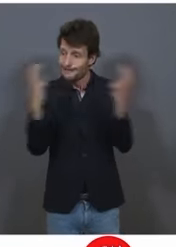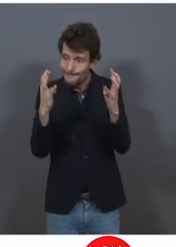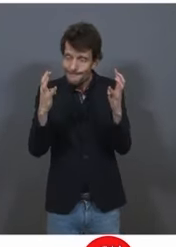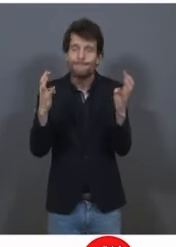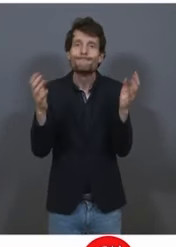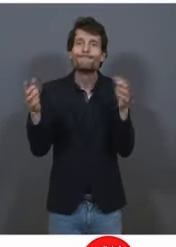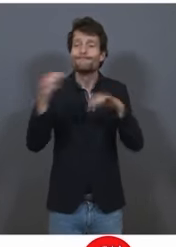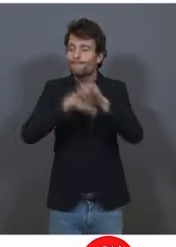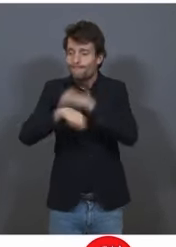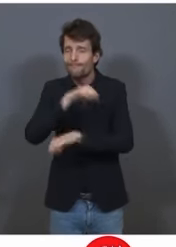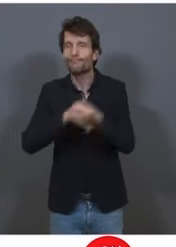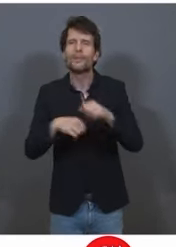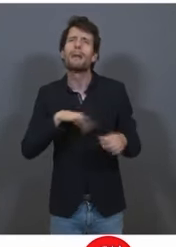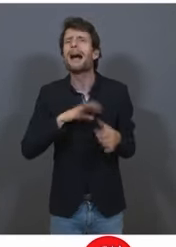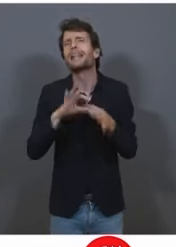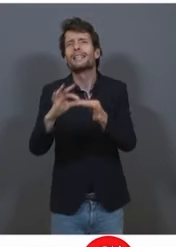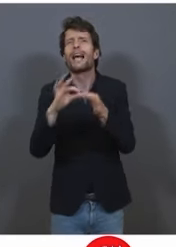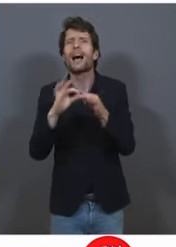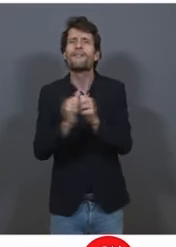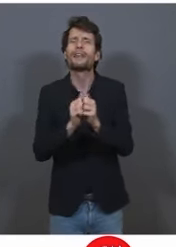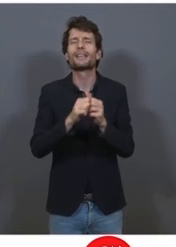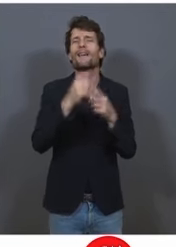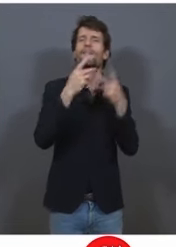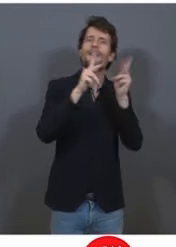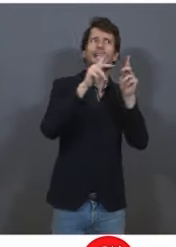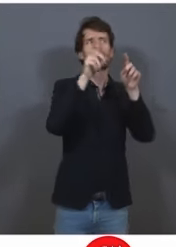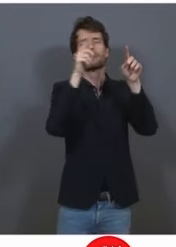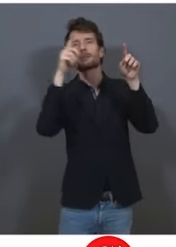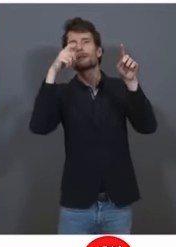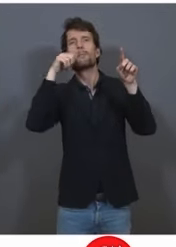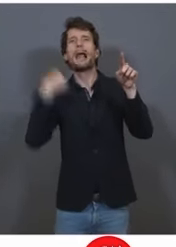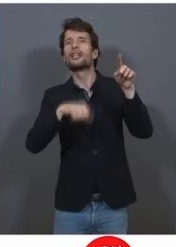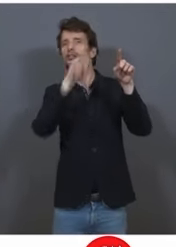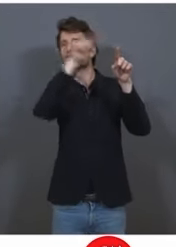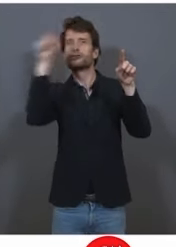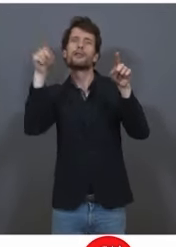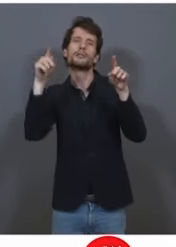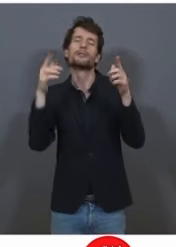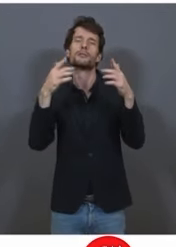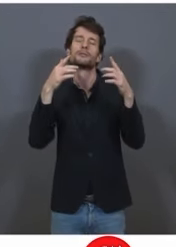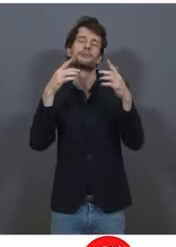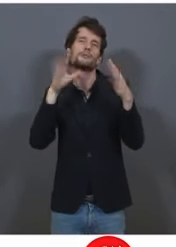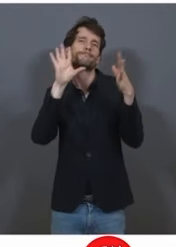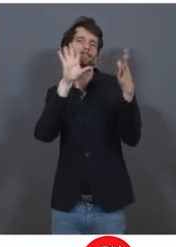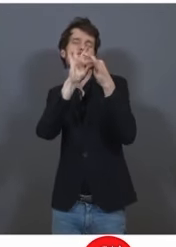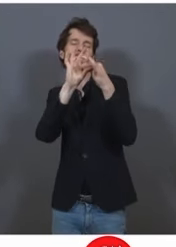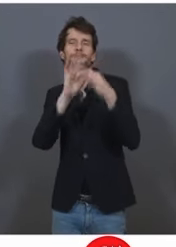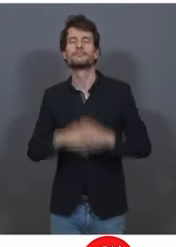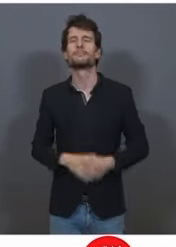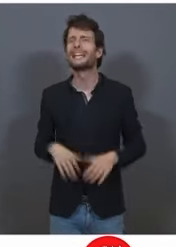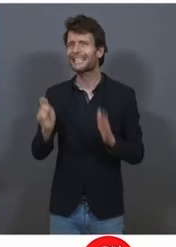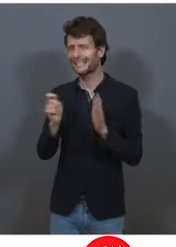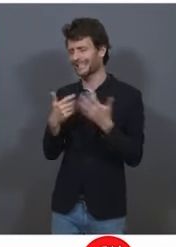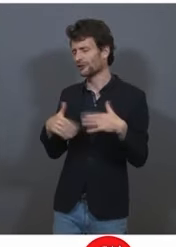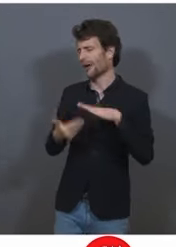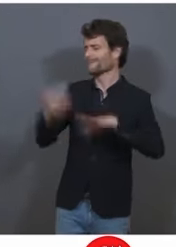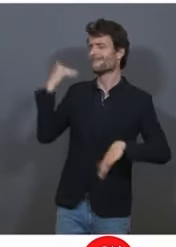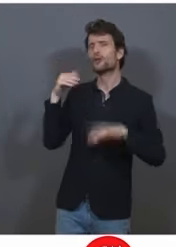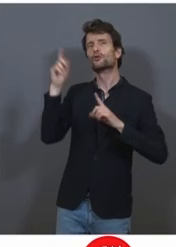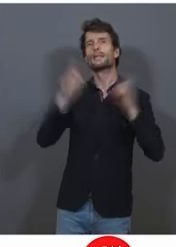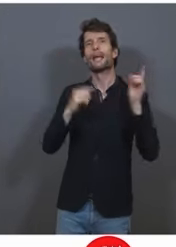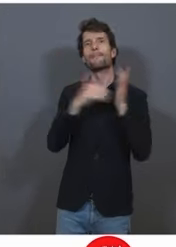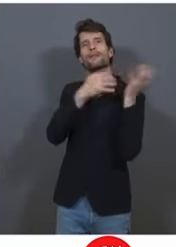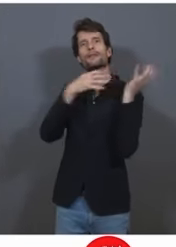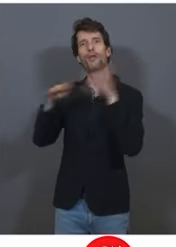a noués de longue date avec ses villes jumelles. Rappelons d'une part que dès juillet 1958,